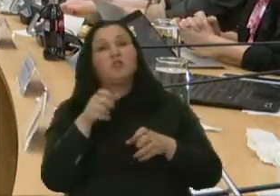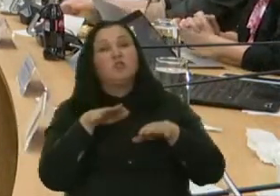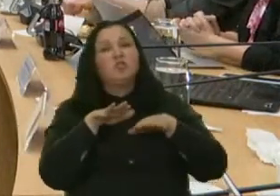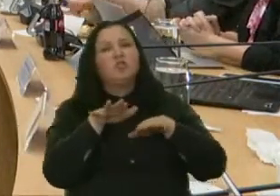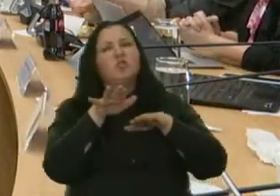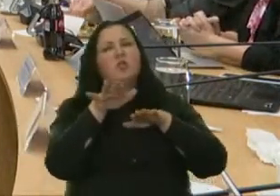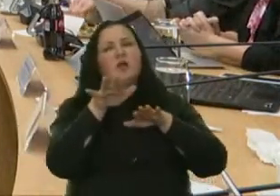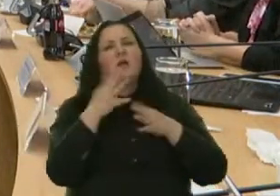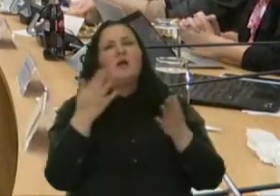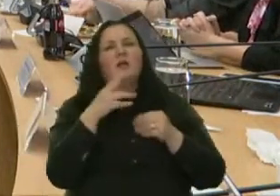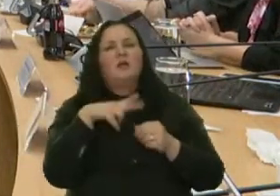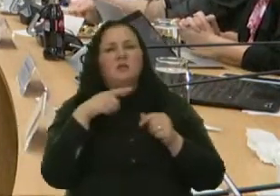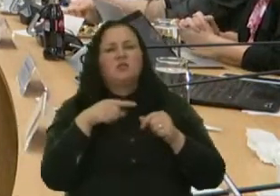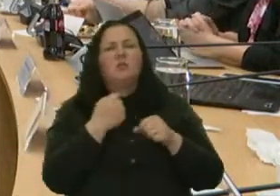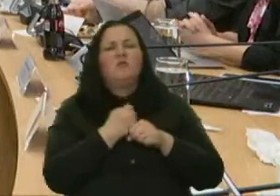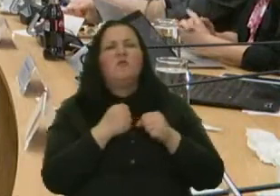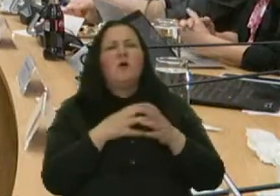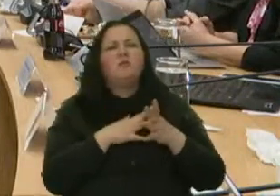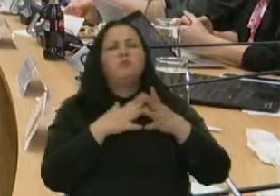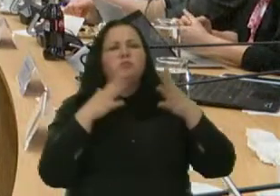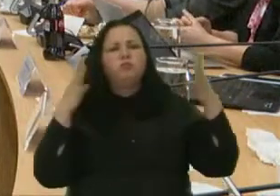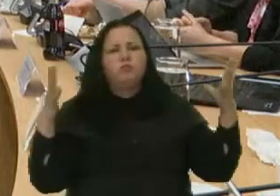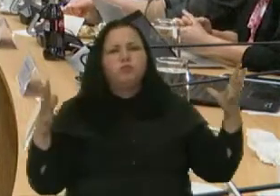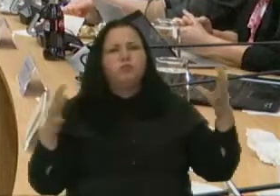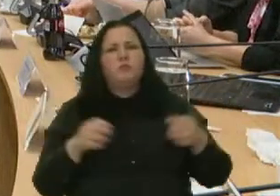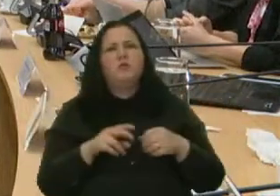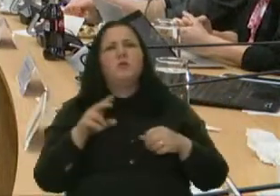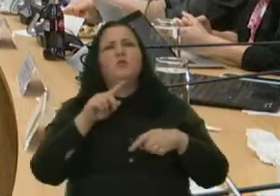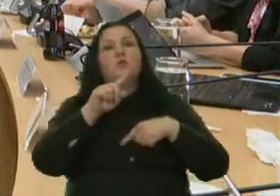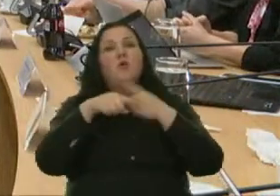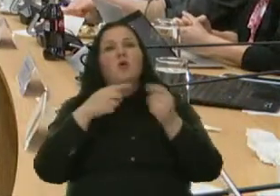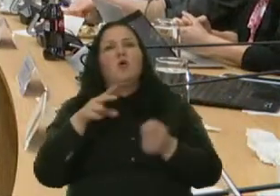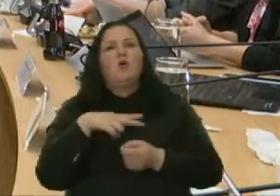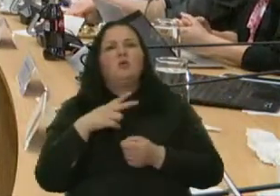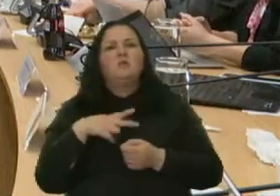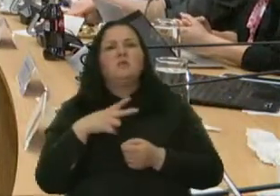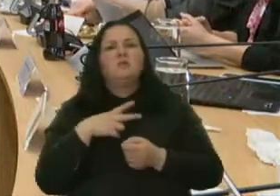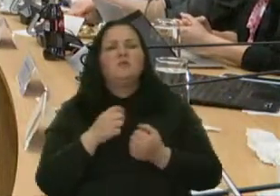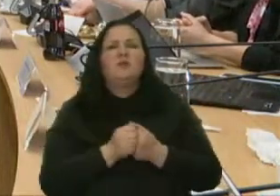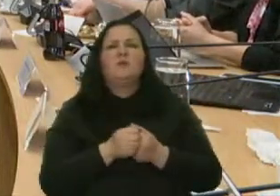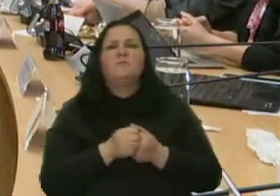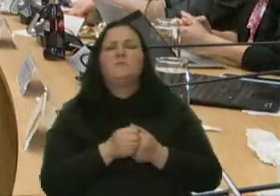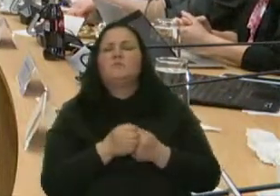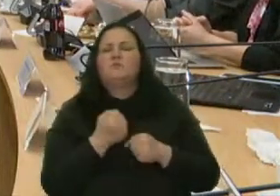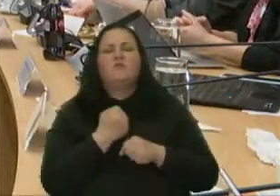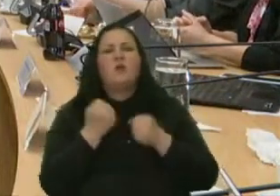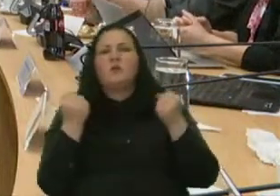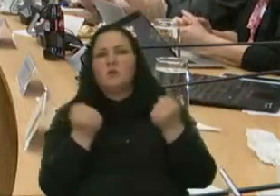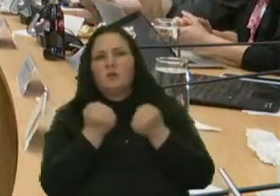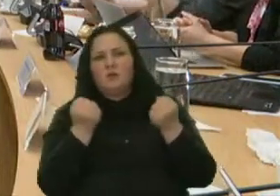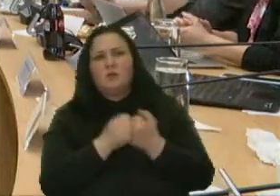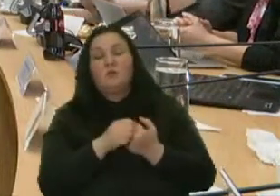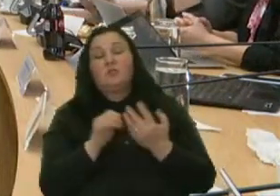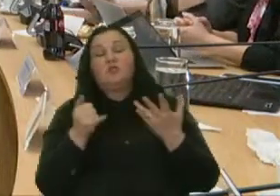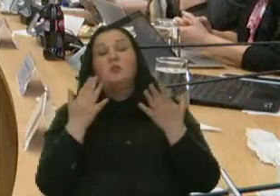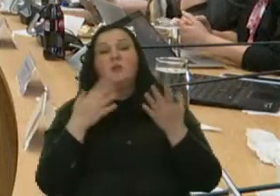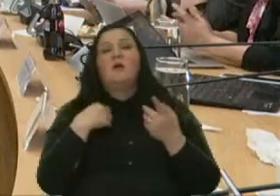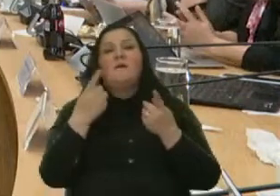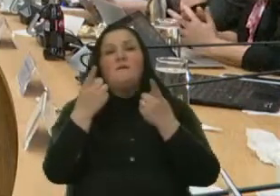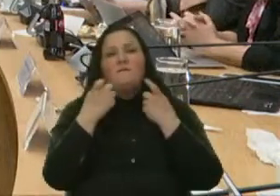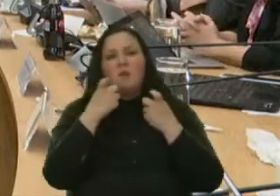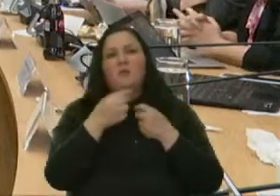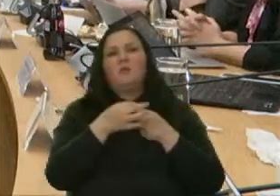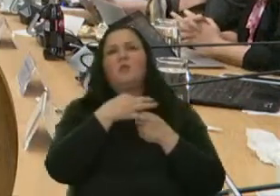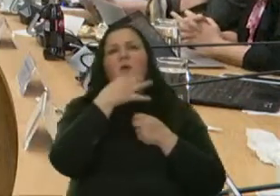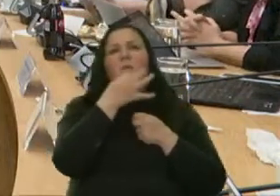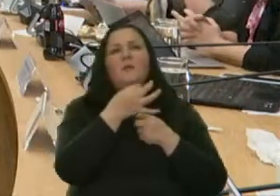care este Și acum foarte încărcat din Florești spre Cluj va deveni ă absolut îngrozitor și atunci am venit cu această